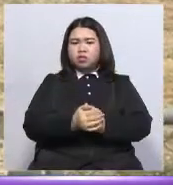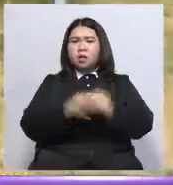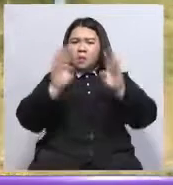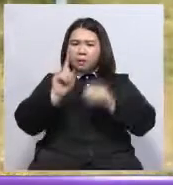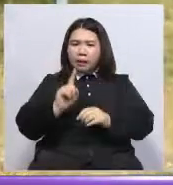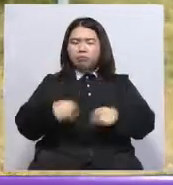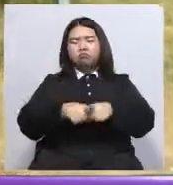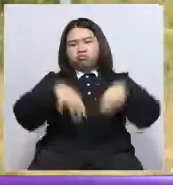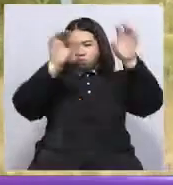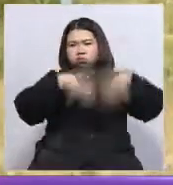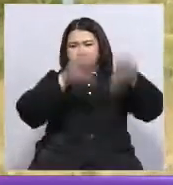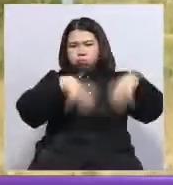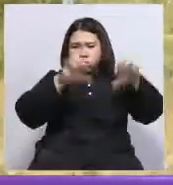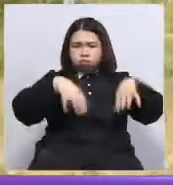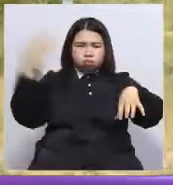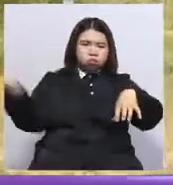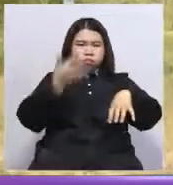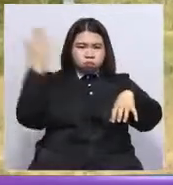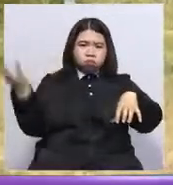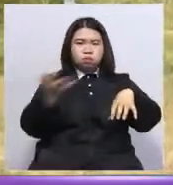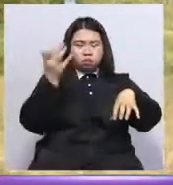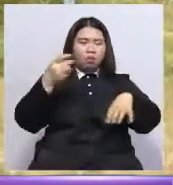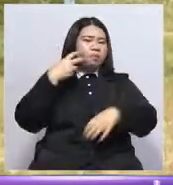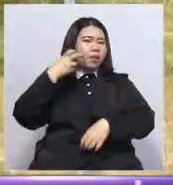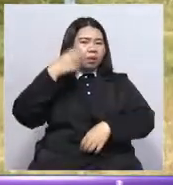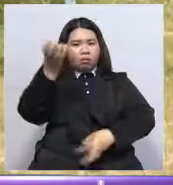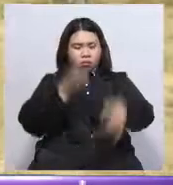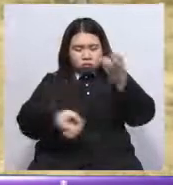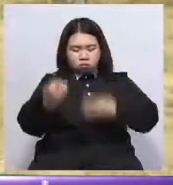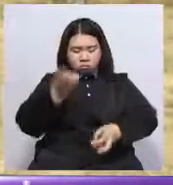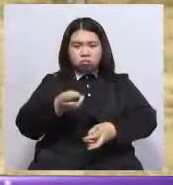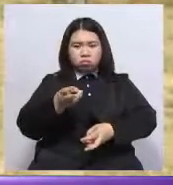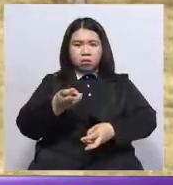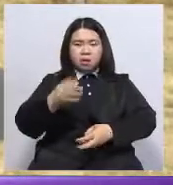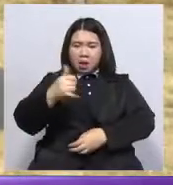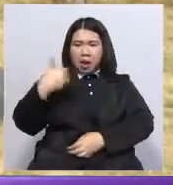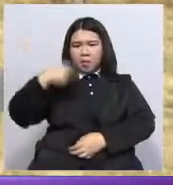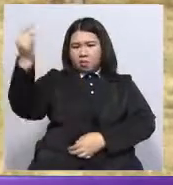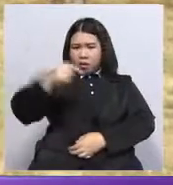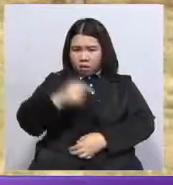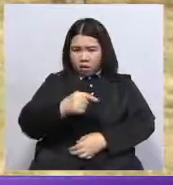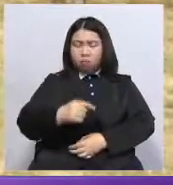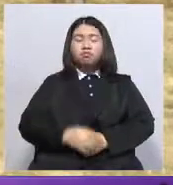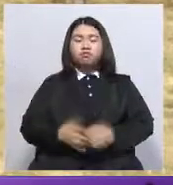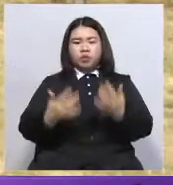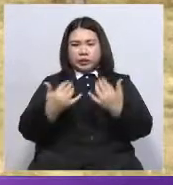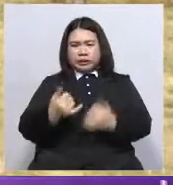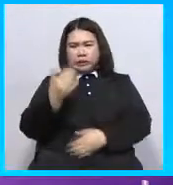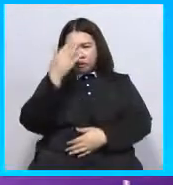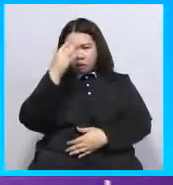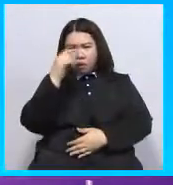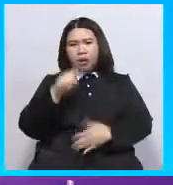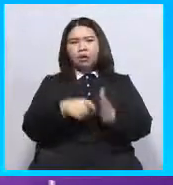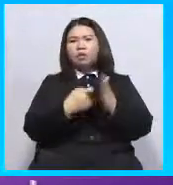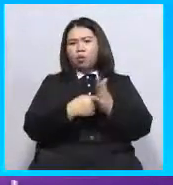ษณะพายุฝนฟ้าคะนองลมกระโชกแรงกับมีลูกเห็บตกบางพื้นที่รวมถึงฟ้าผ่าด้วยนะคะซึ่งก็เป็นผลสืบเนื่องมาจ